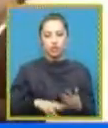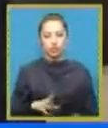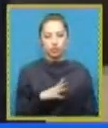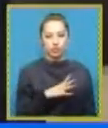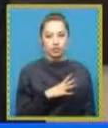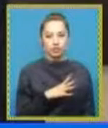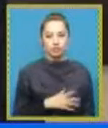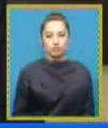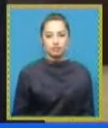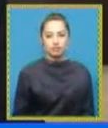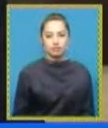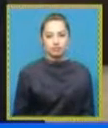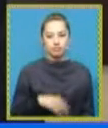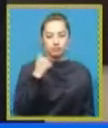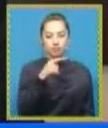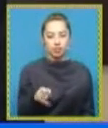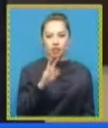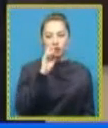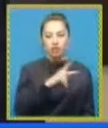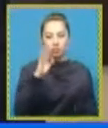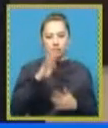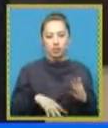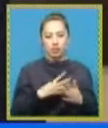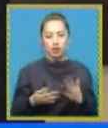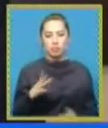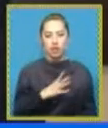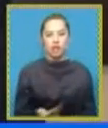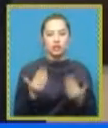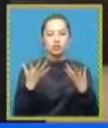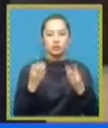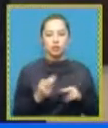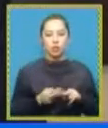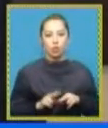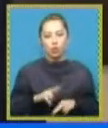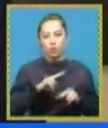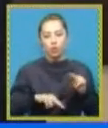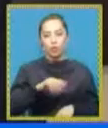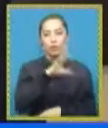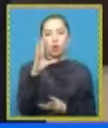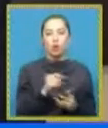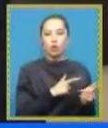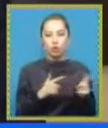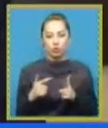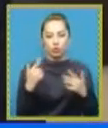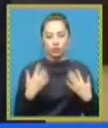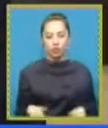басшылары. Басында мердігерлері дұрыс болмады, бірақ бүгінгі таңда құрылысы толық дайын. Біз